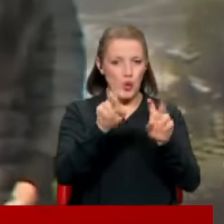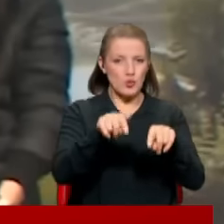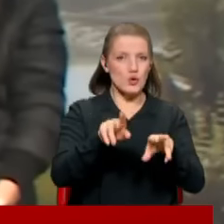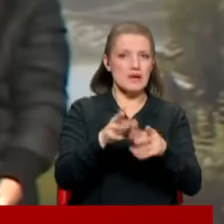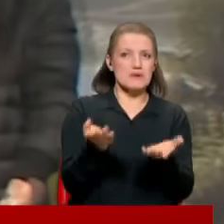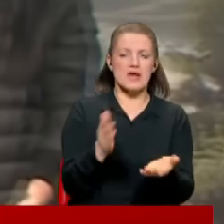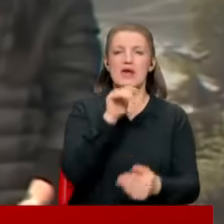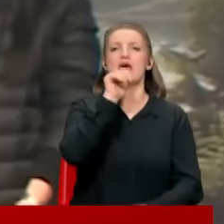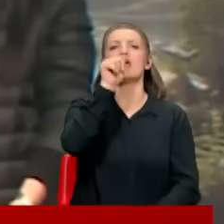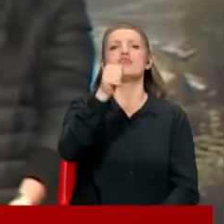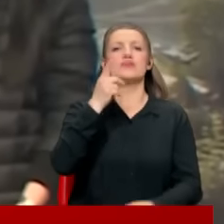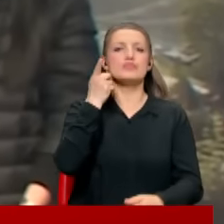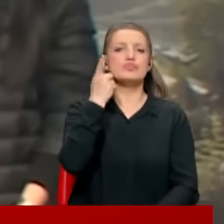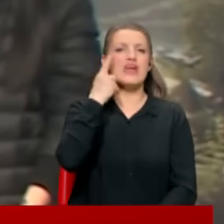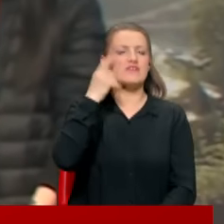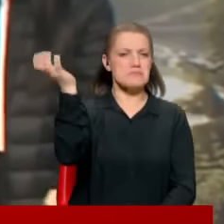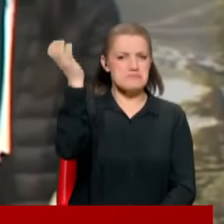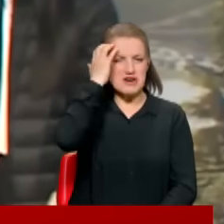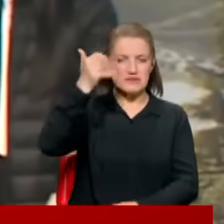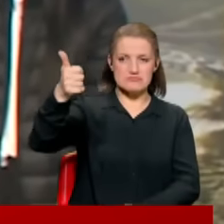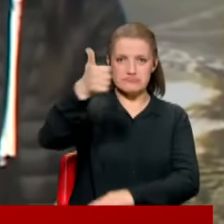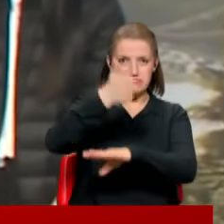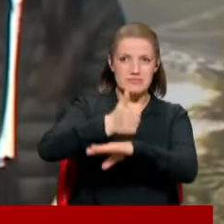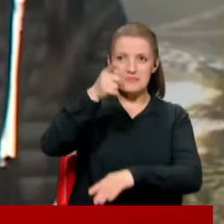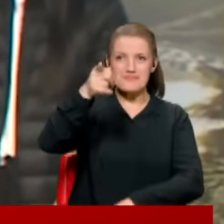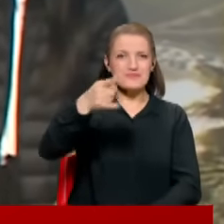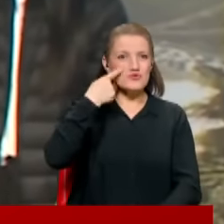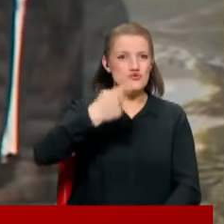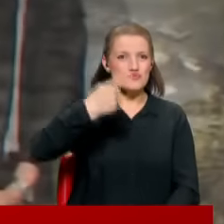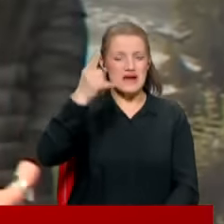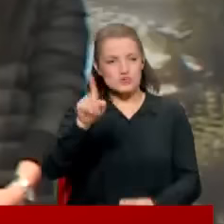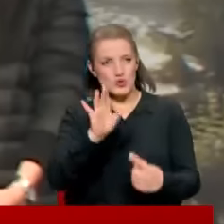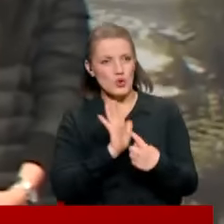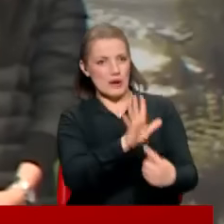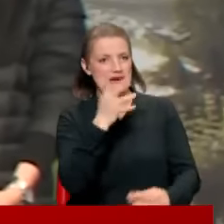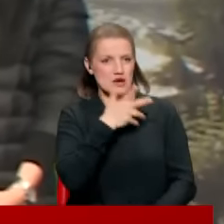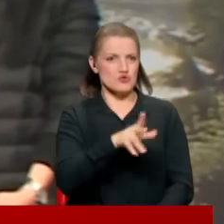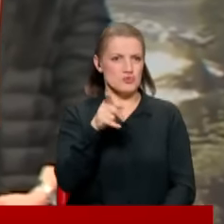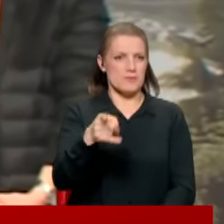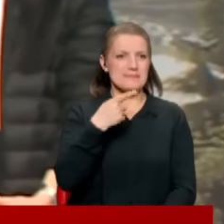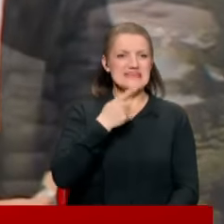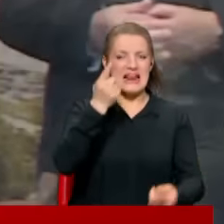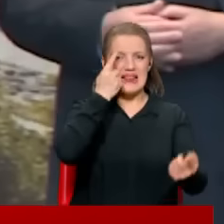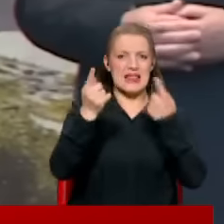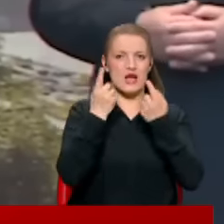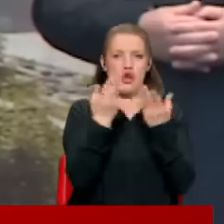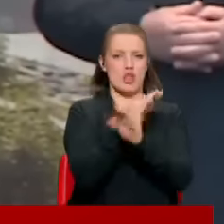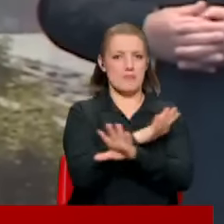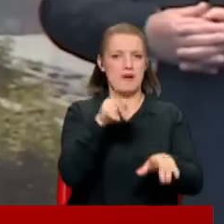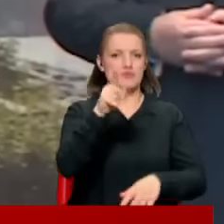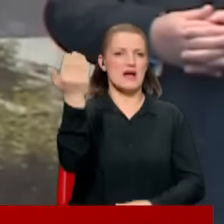gibi. Hiç devletin en başına yakışır mı bunları göstermek etmek? Bakın bizde leke olmaz.